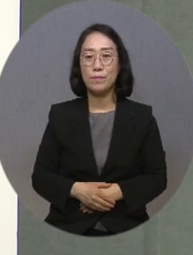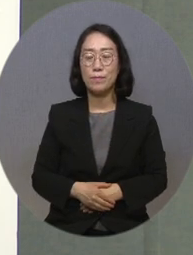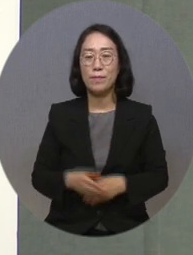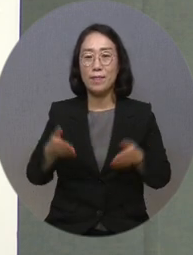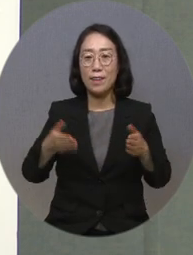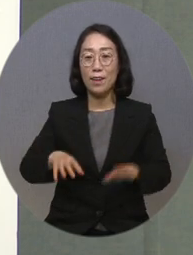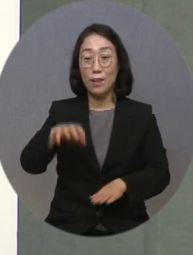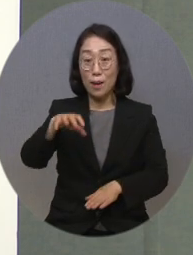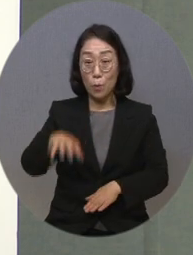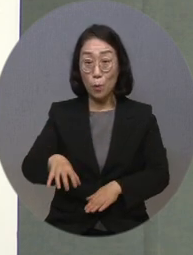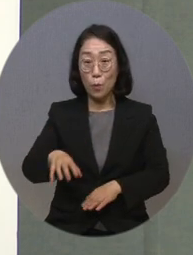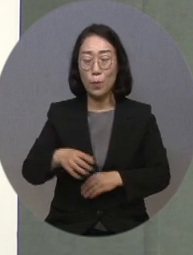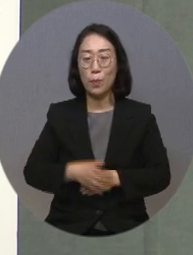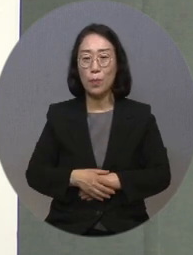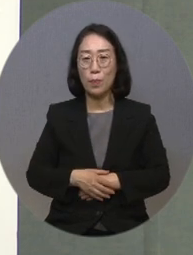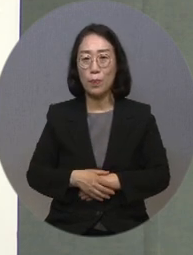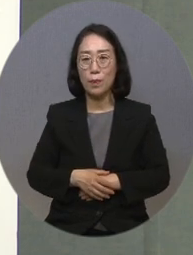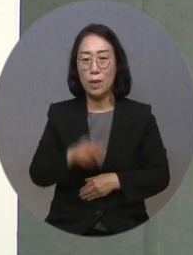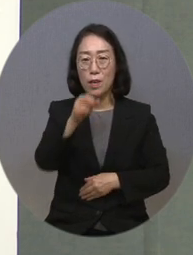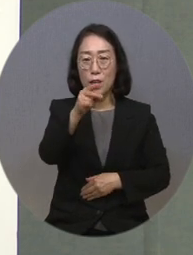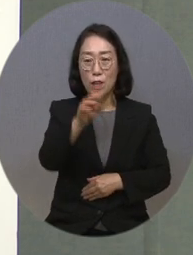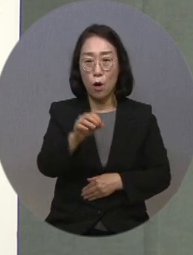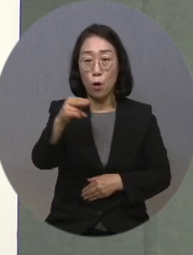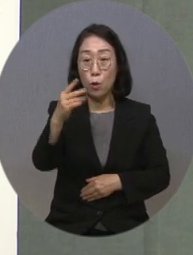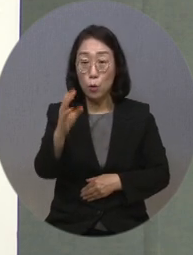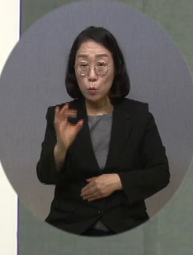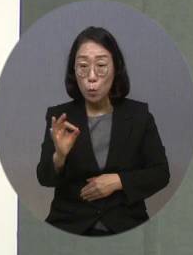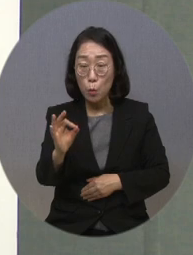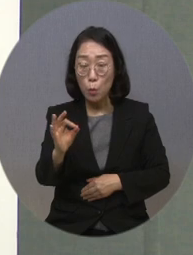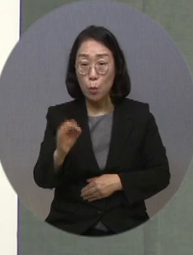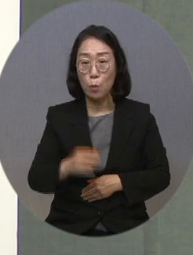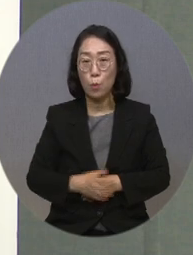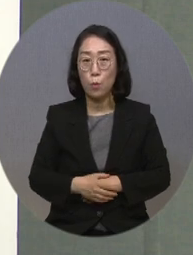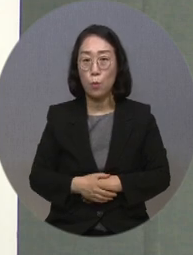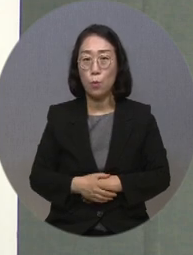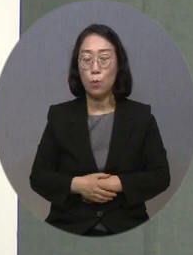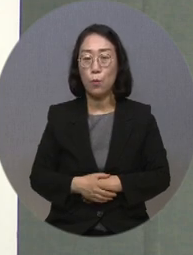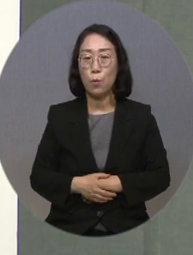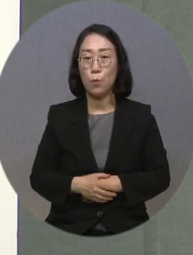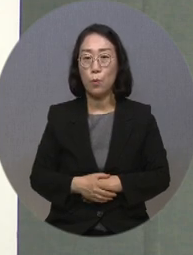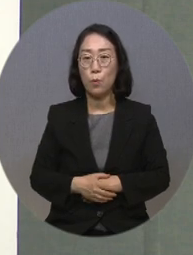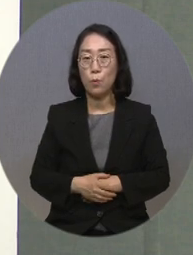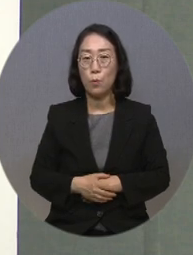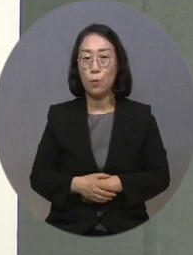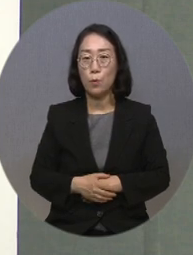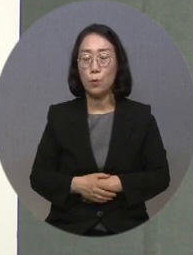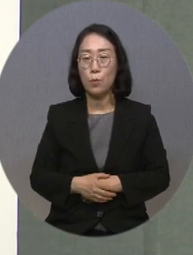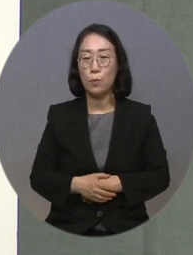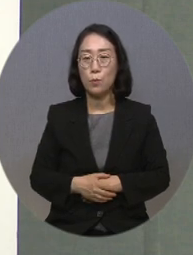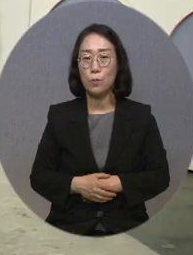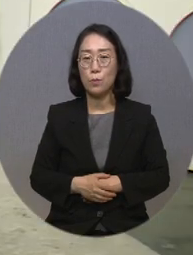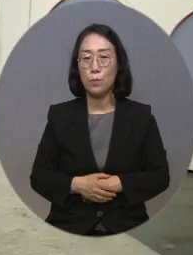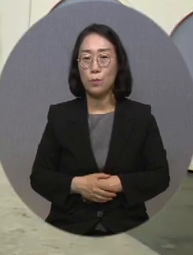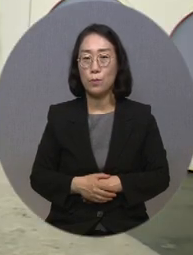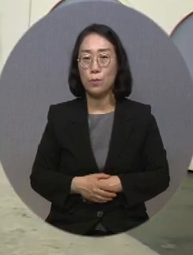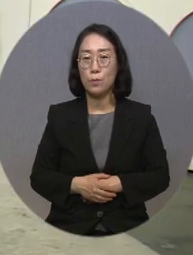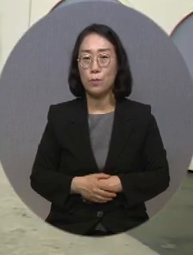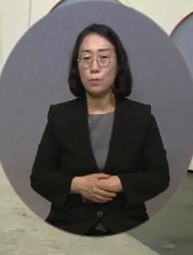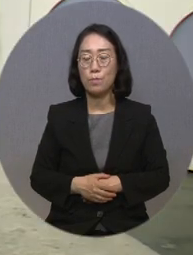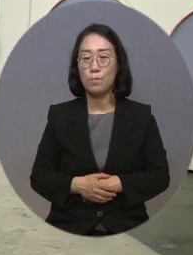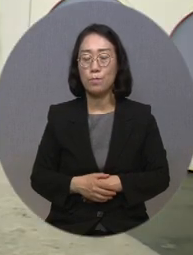고향이 영동은 아니지만 네. 영동에 그 좀 뭐라고 할까요?